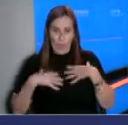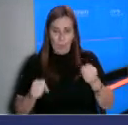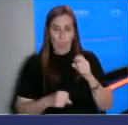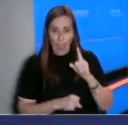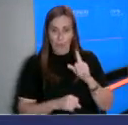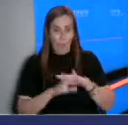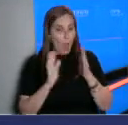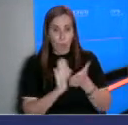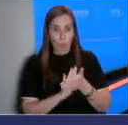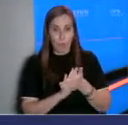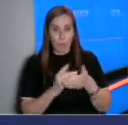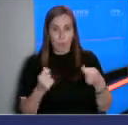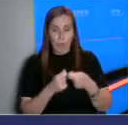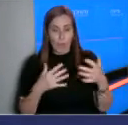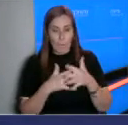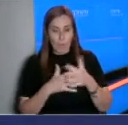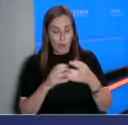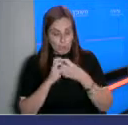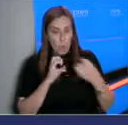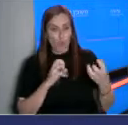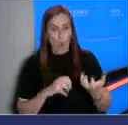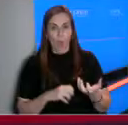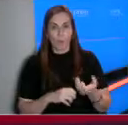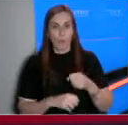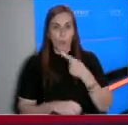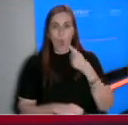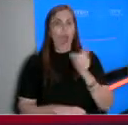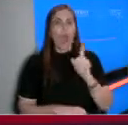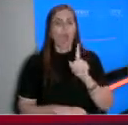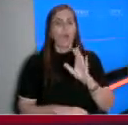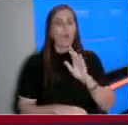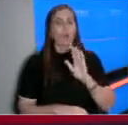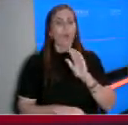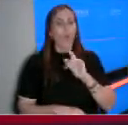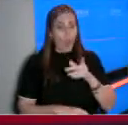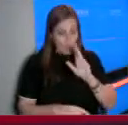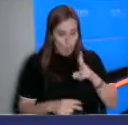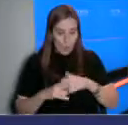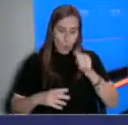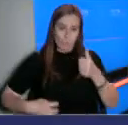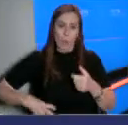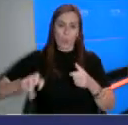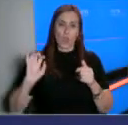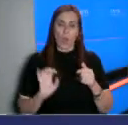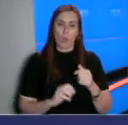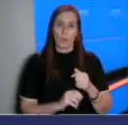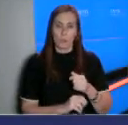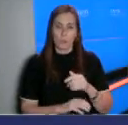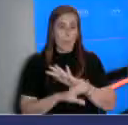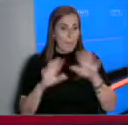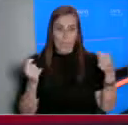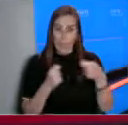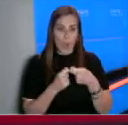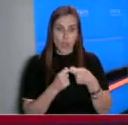אבל הכל על סמך של בדיקות מתמשכות. נכון. פה הם אומרים לך, לא, אפריורית, יש לך את המחלה, תקרות את התחול. ובלי